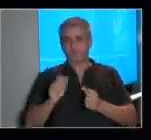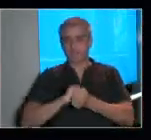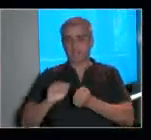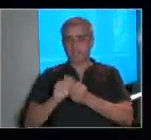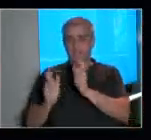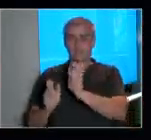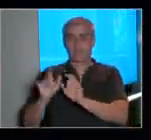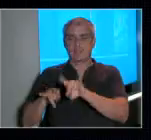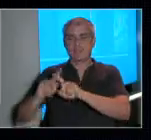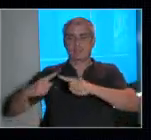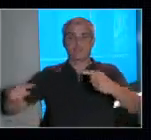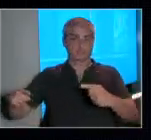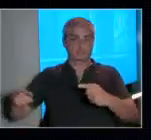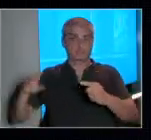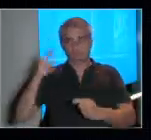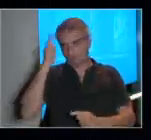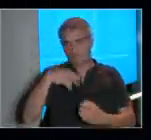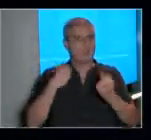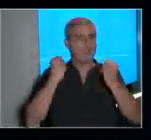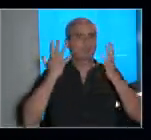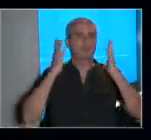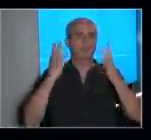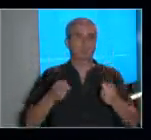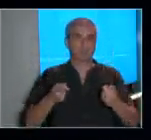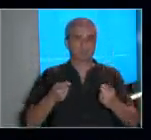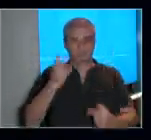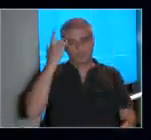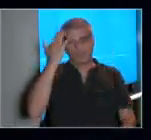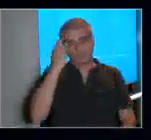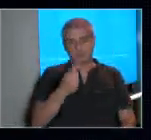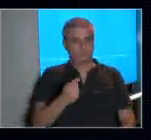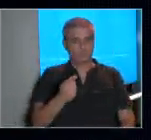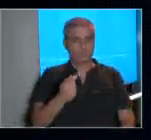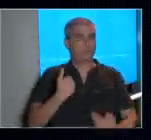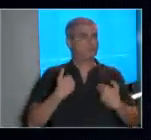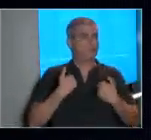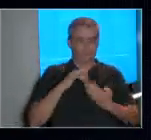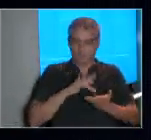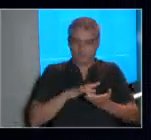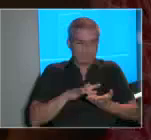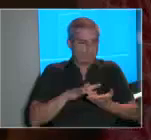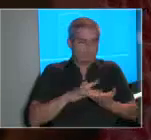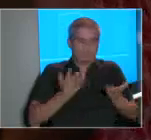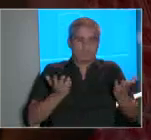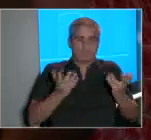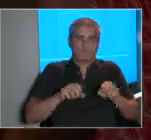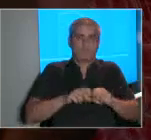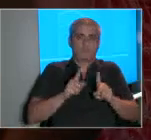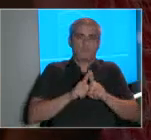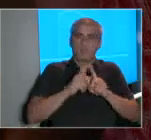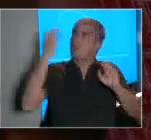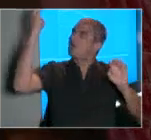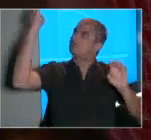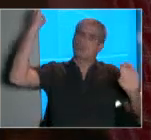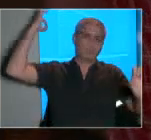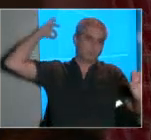הכחדת המינים. כדי להבין את עוצמת האסון, תדמיינו שאנחנו עומדים בפני התרסקות של